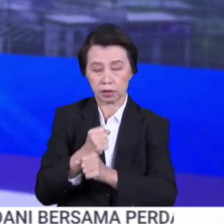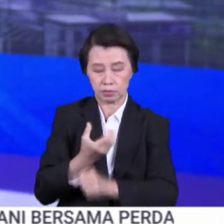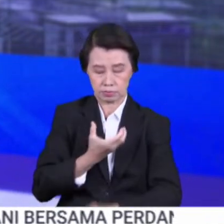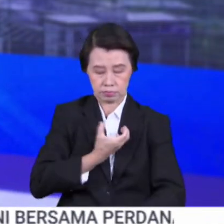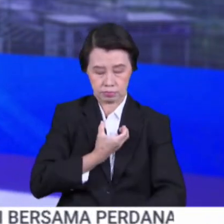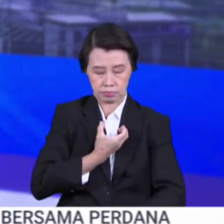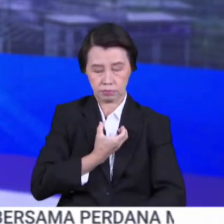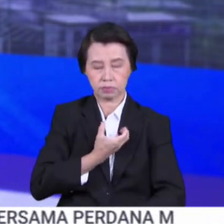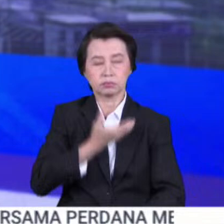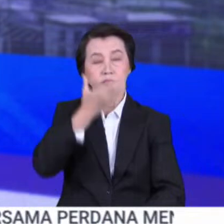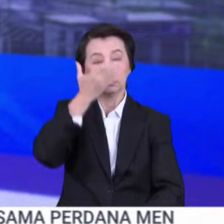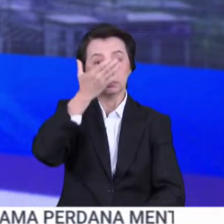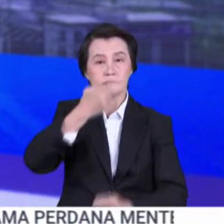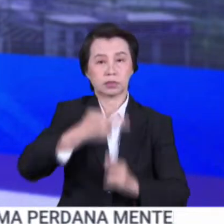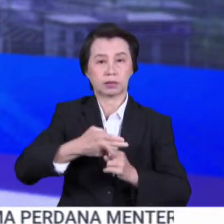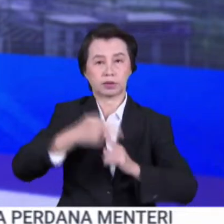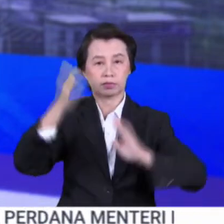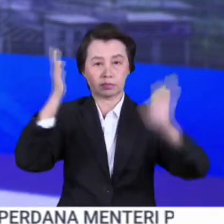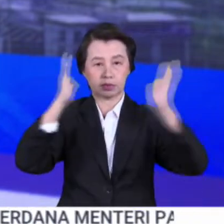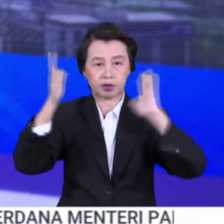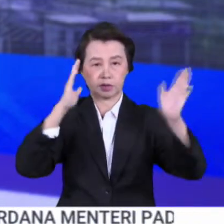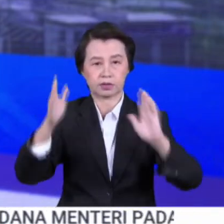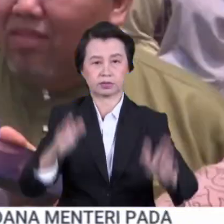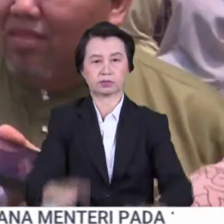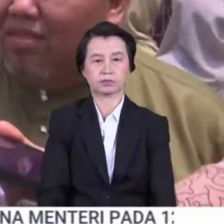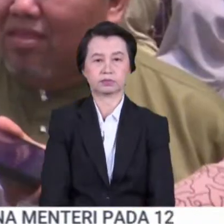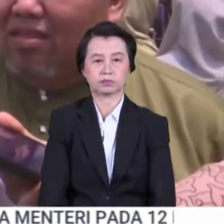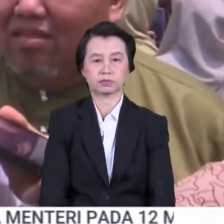sekaligus mengharumkan nama negara.